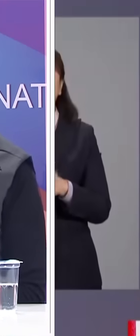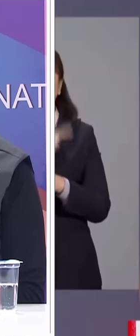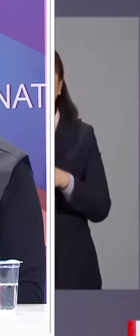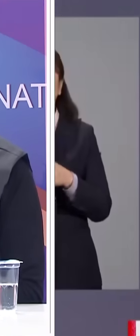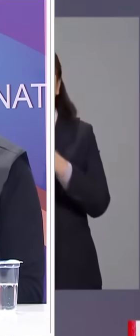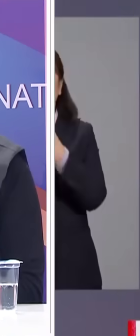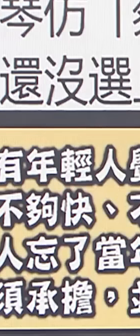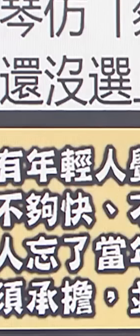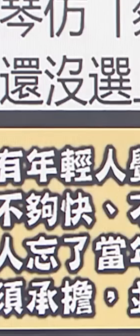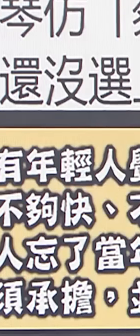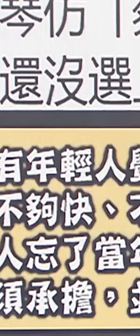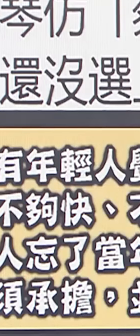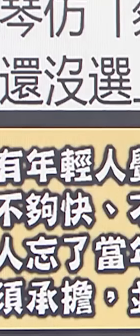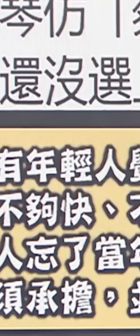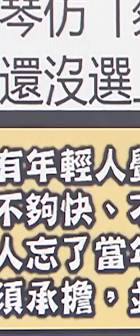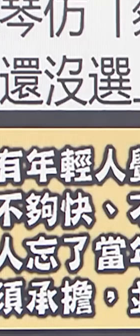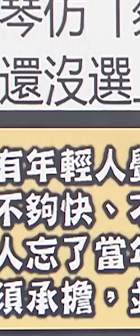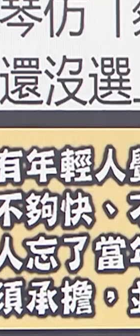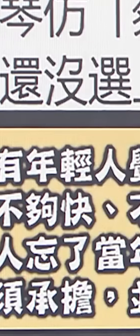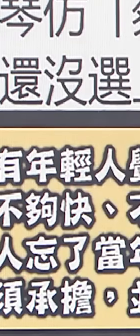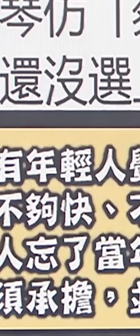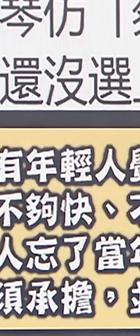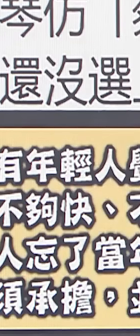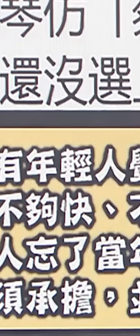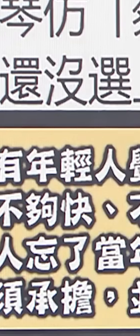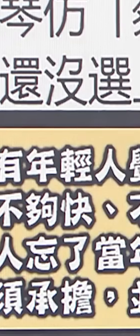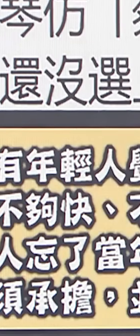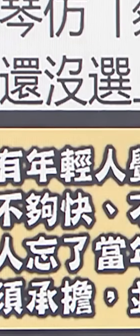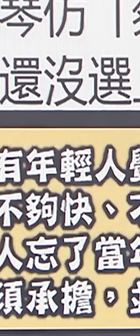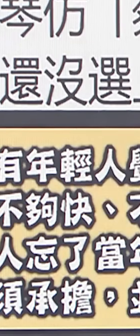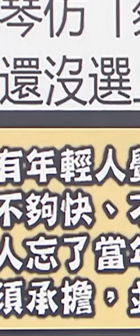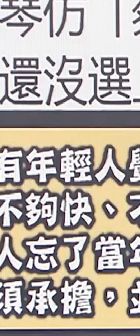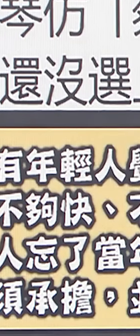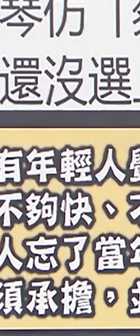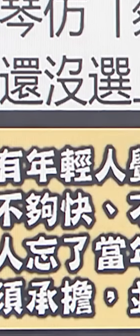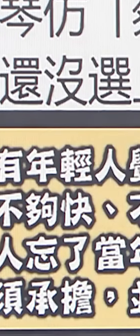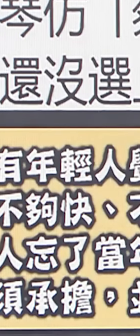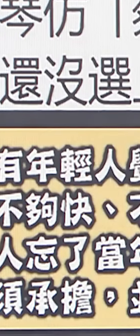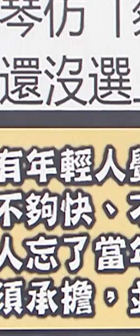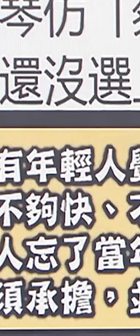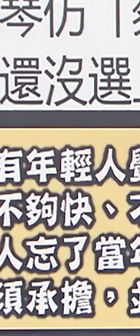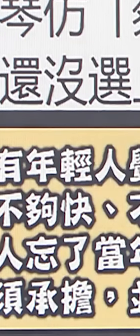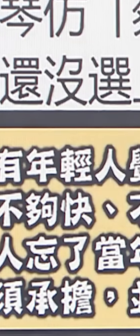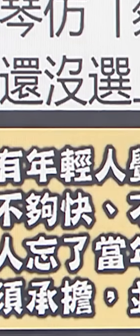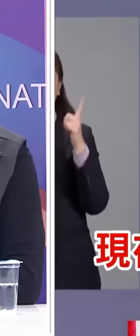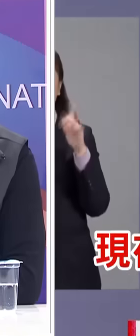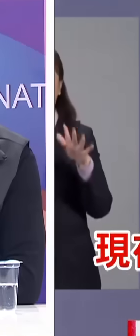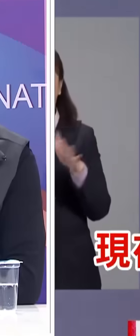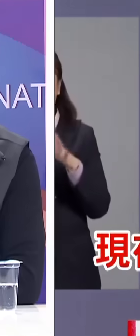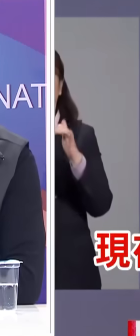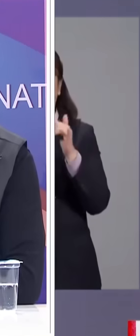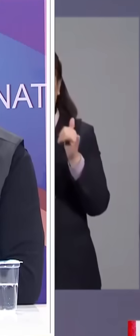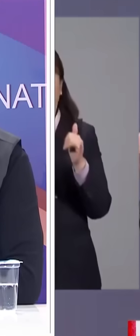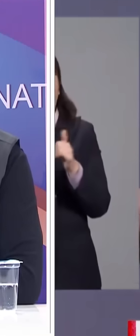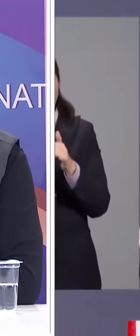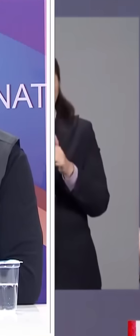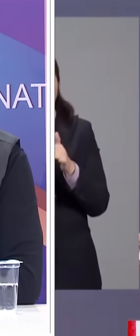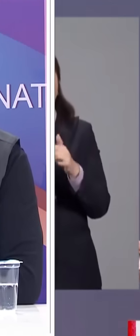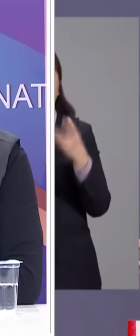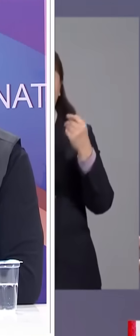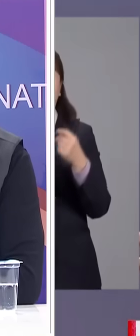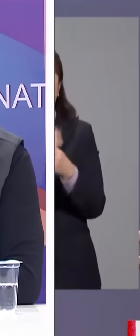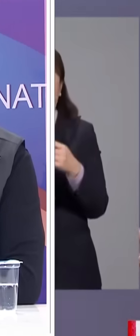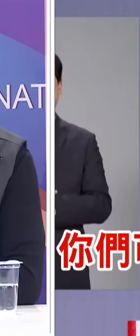够快哦，听起来很谦卑。我跟各位说，民进党谦卑是有条件的，民进党只有在败选的时候会谦